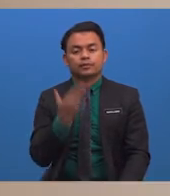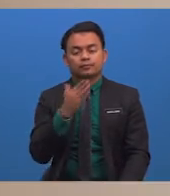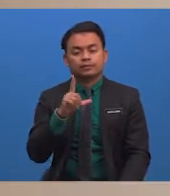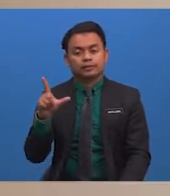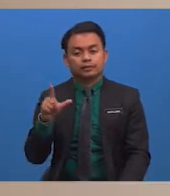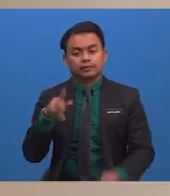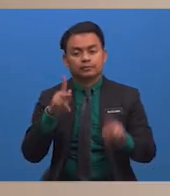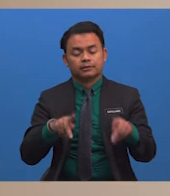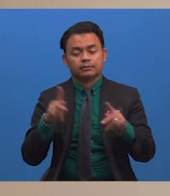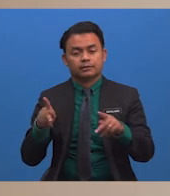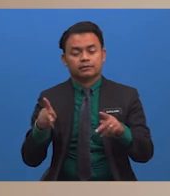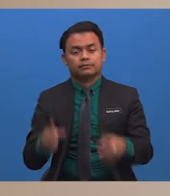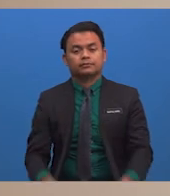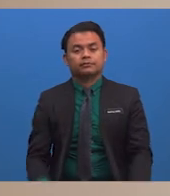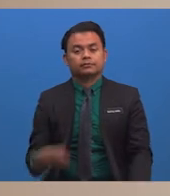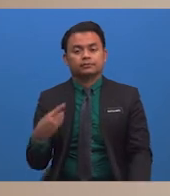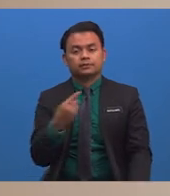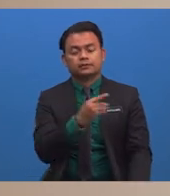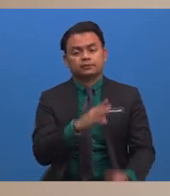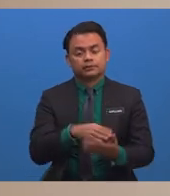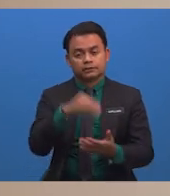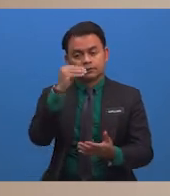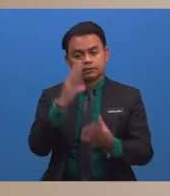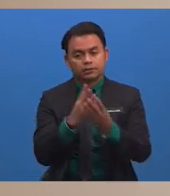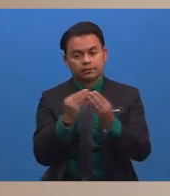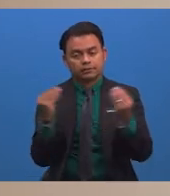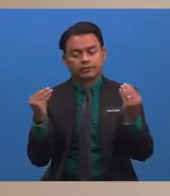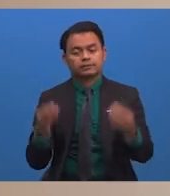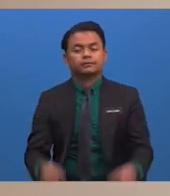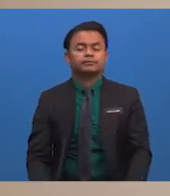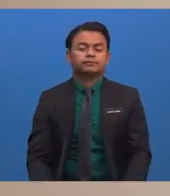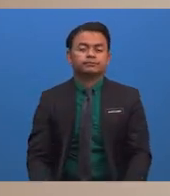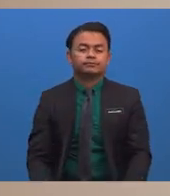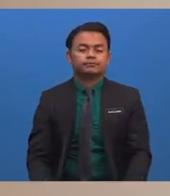Baiklah para pelajar, pembelajaran kita telah sampai ke penghujungnya.